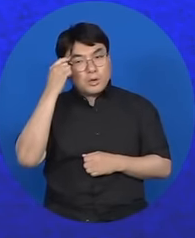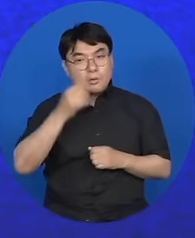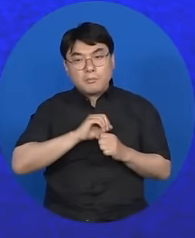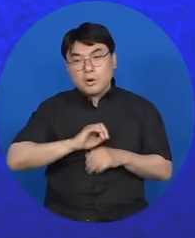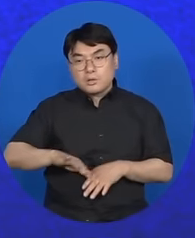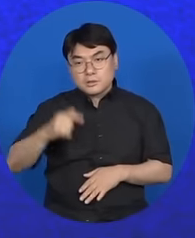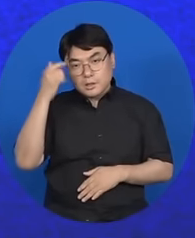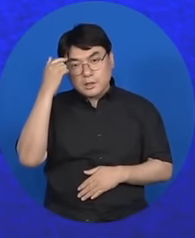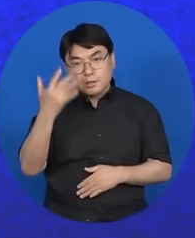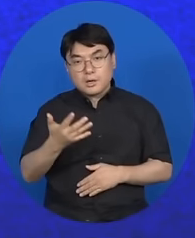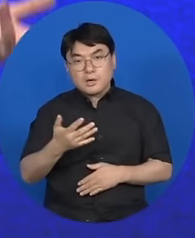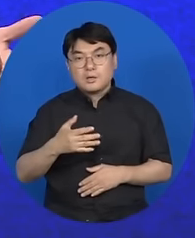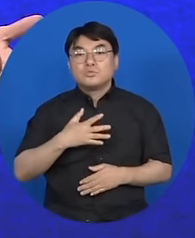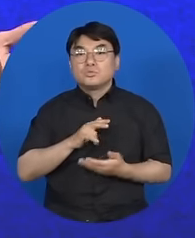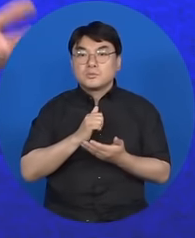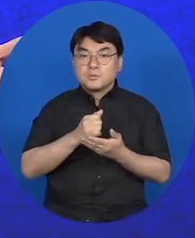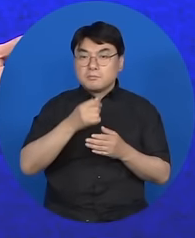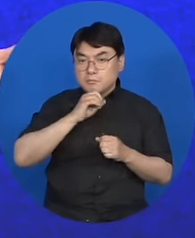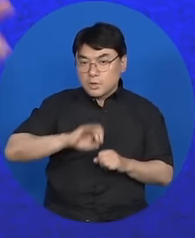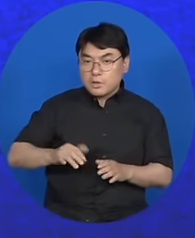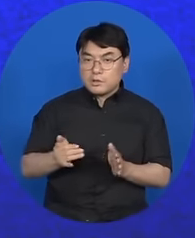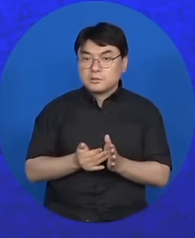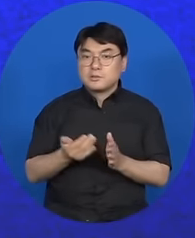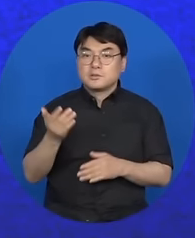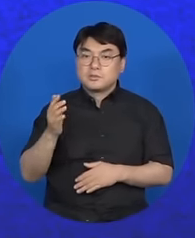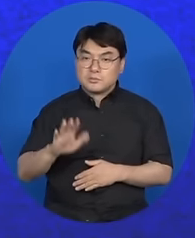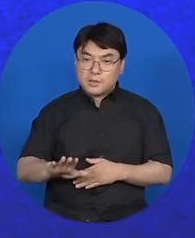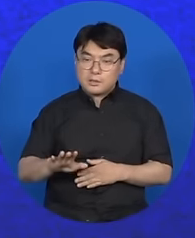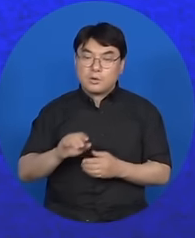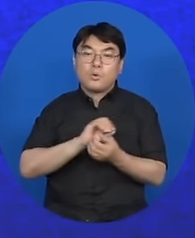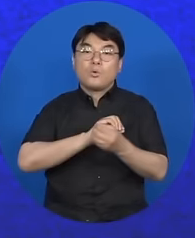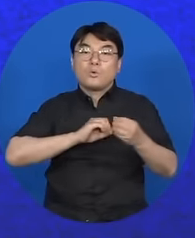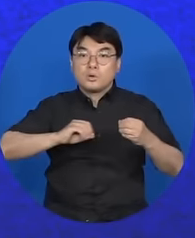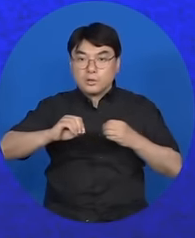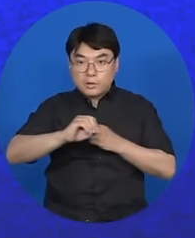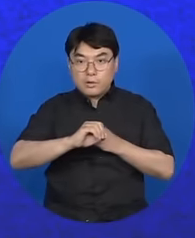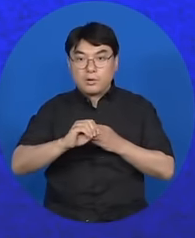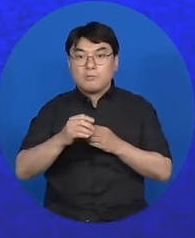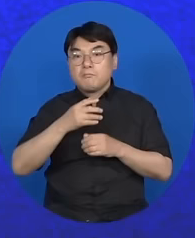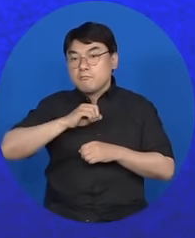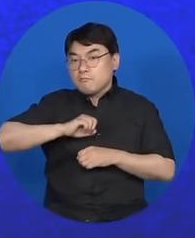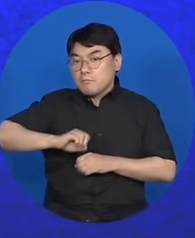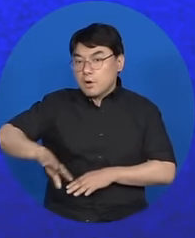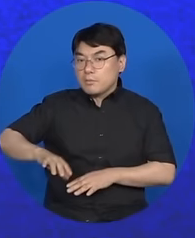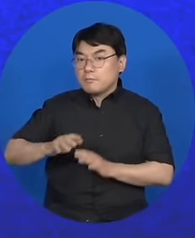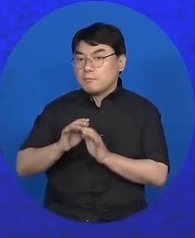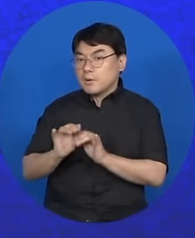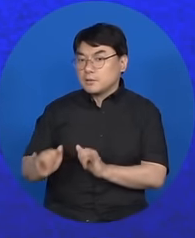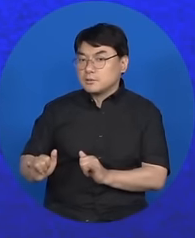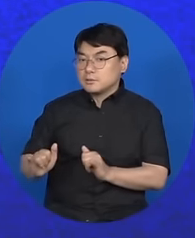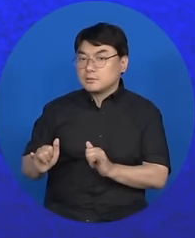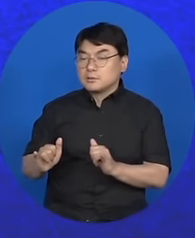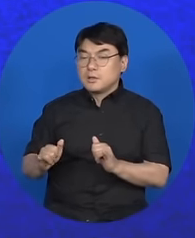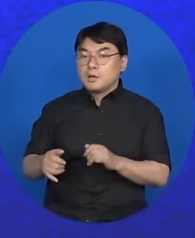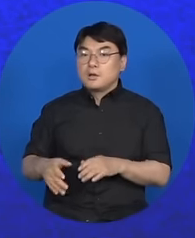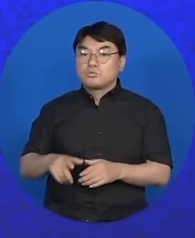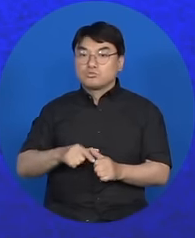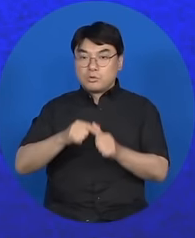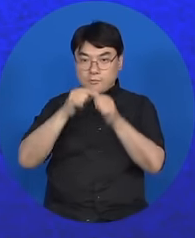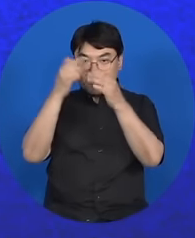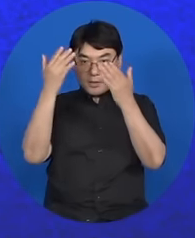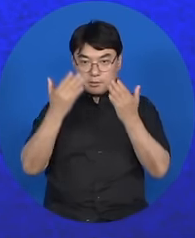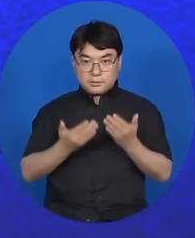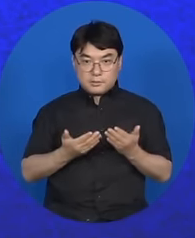그러므로써 주를 믿는 자마다 버림받았던 이들은 구원을 받게 되어지는 이 놀라운 복음을 풀어줍니다. 이 말씀을